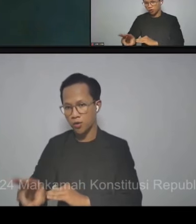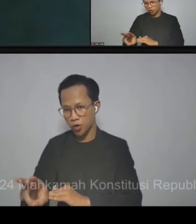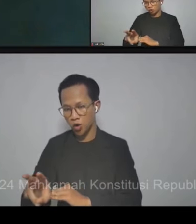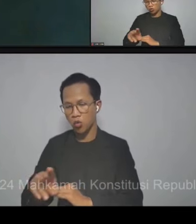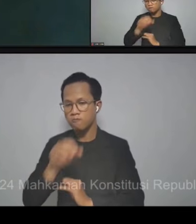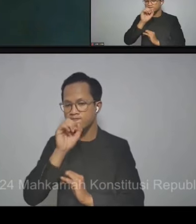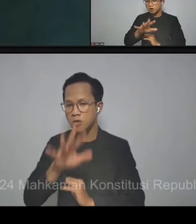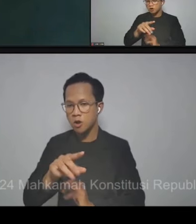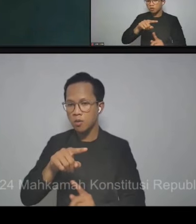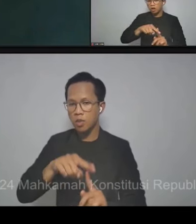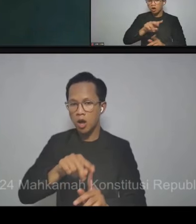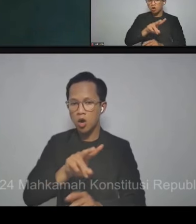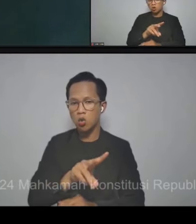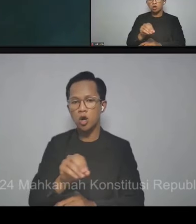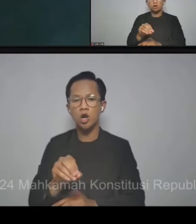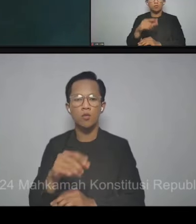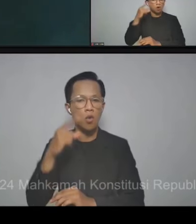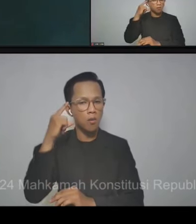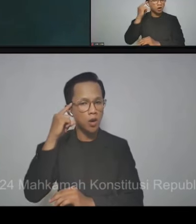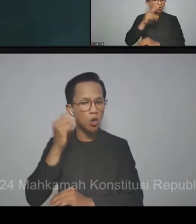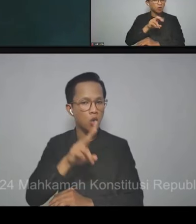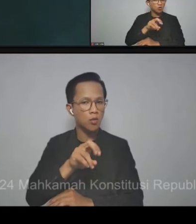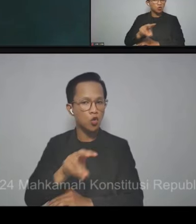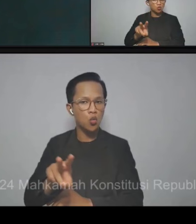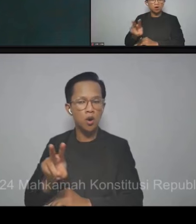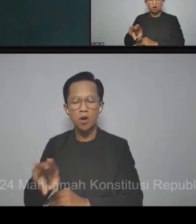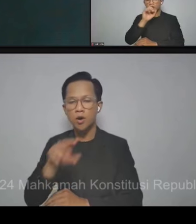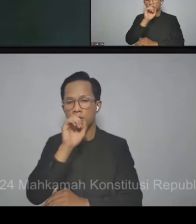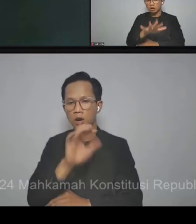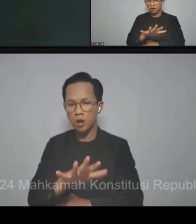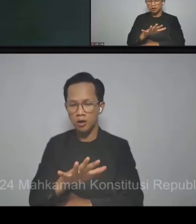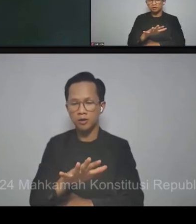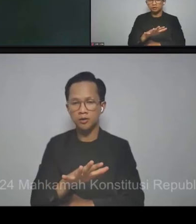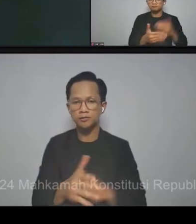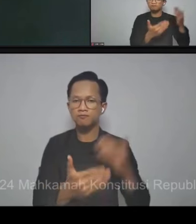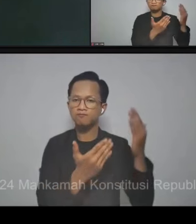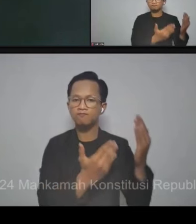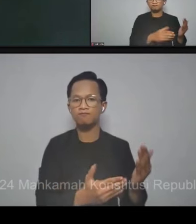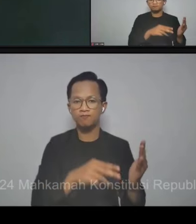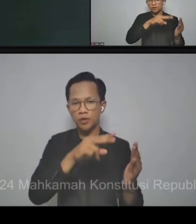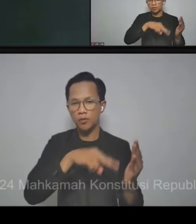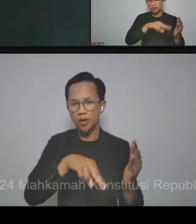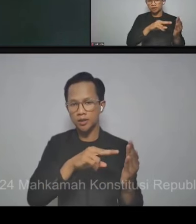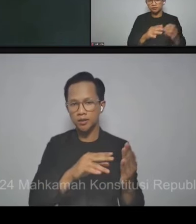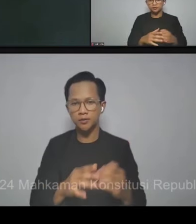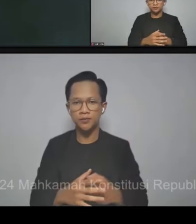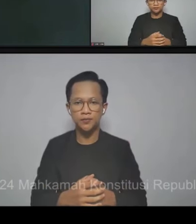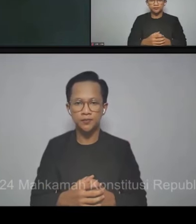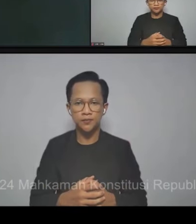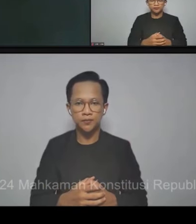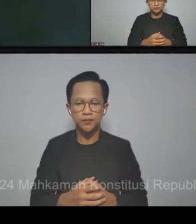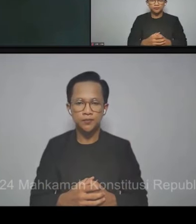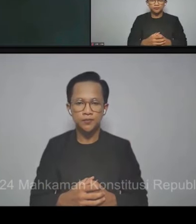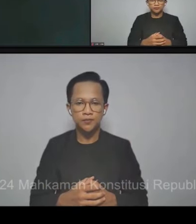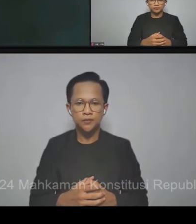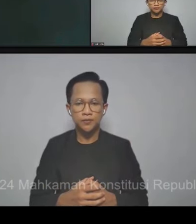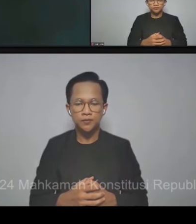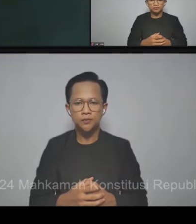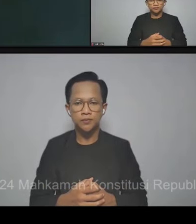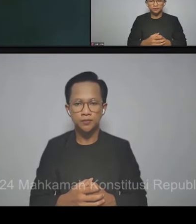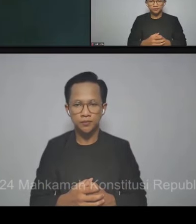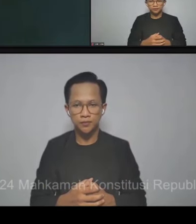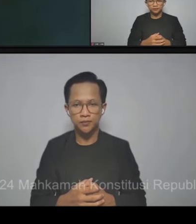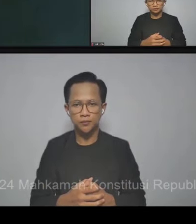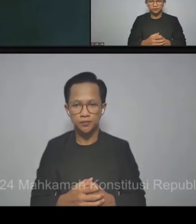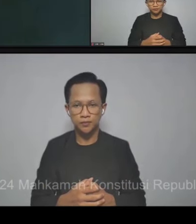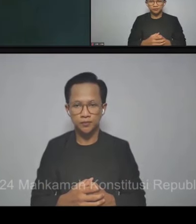20 April 2022 yang pada pokok ya menyatakan kutipan dianggap dibacakan berdasarkan kutipan